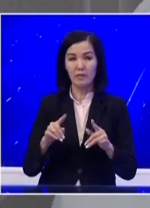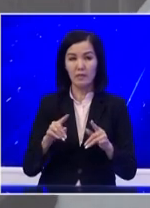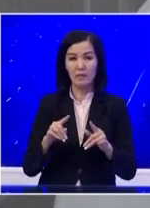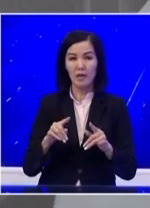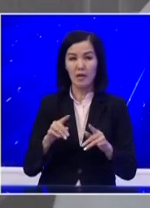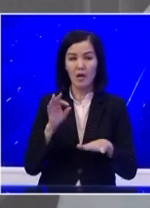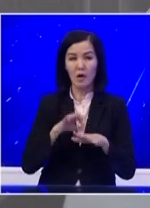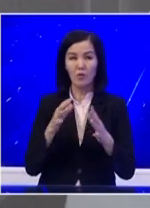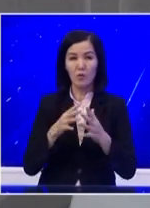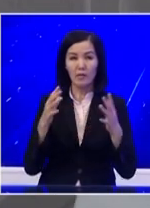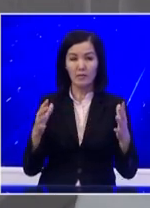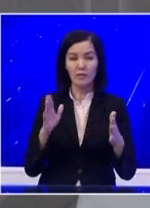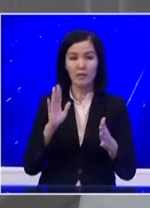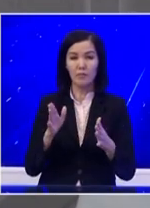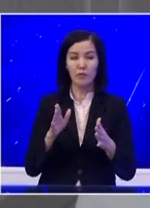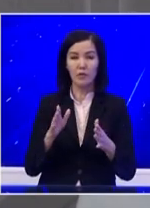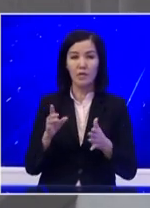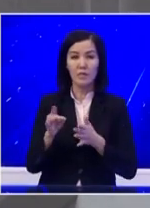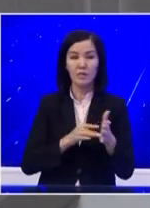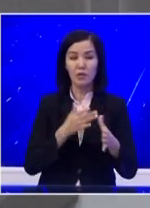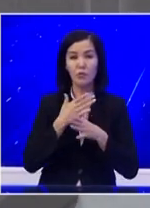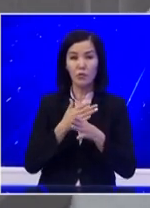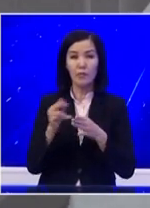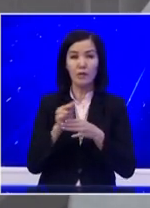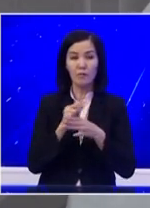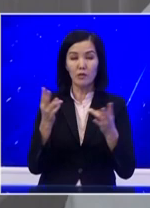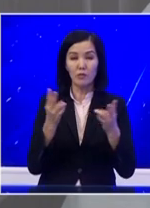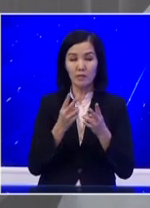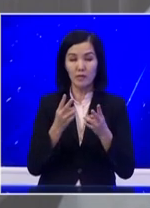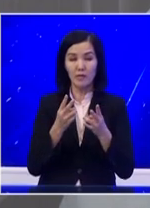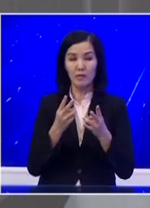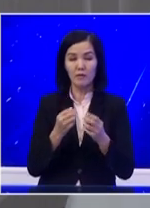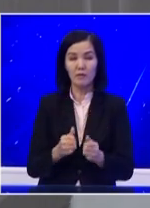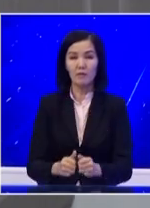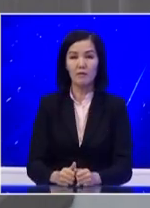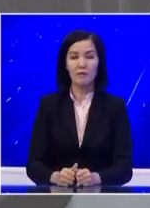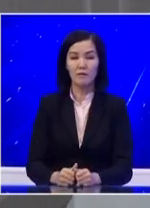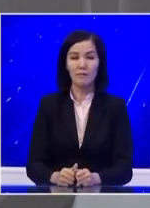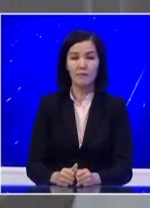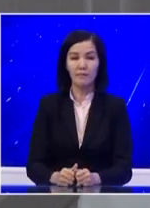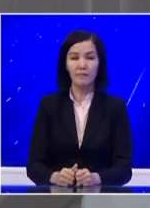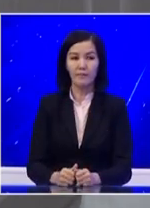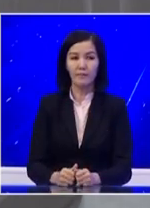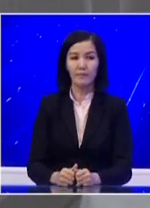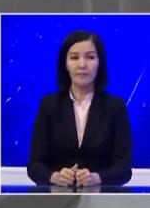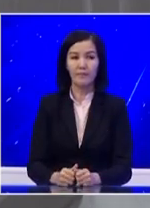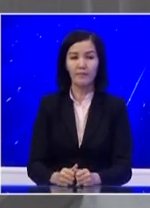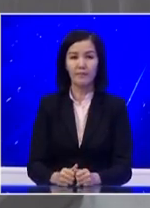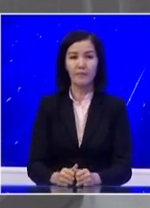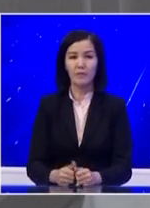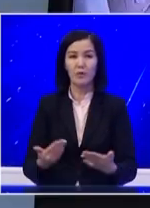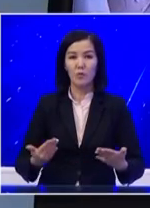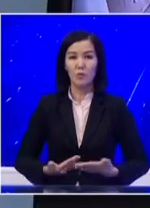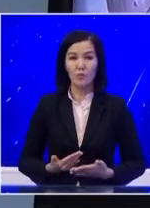кезде уақытында көмек көрсетілмегенің кесірінен мүмкін жаңағы көп асқынулар болады. Адамды жоғалтып алуы